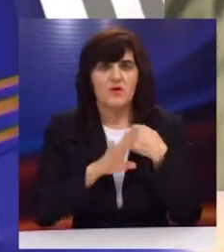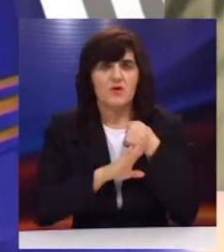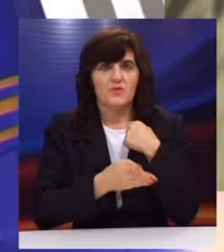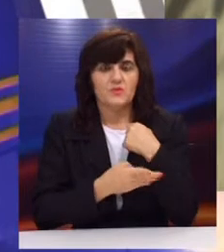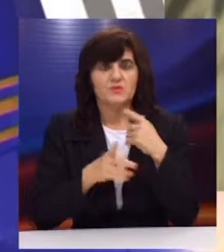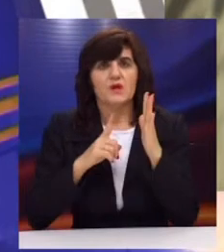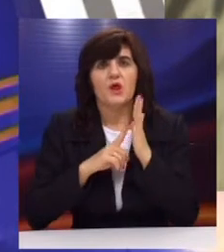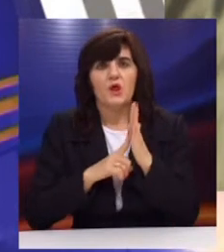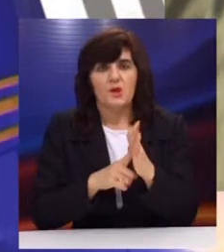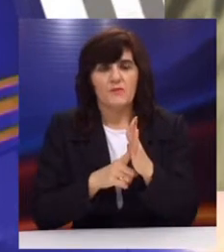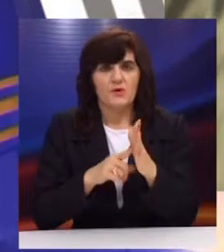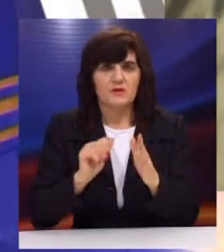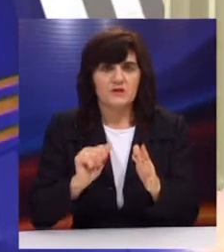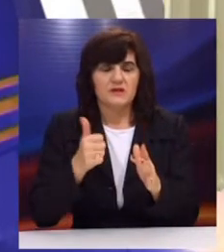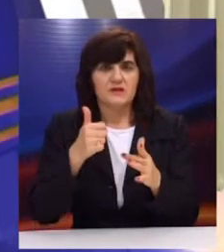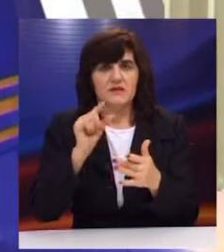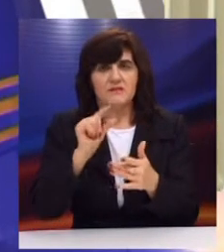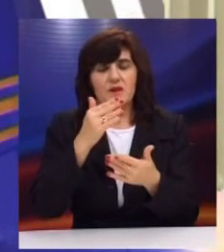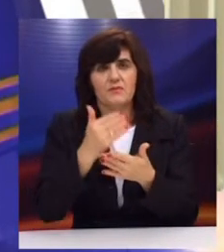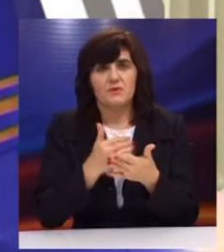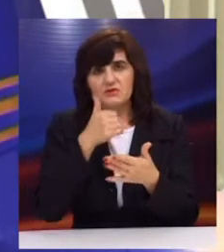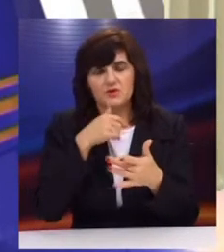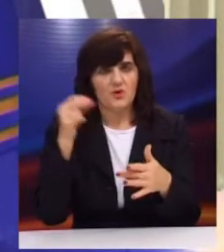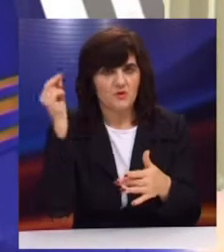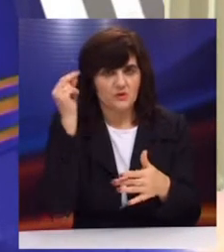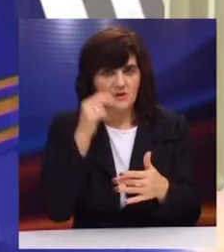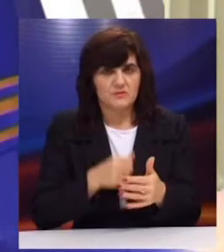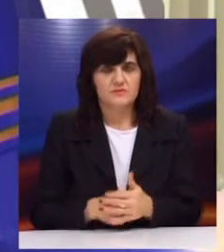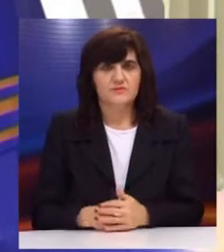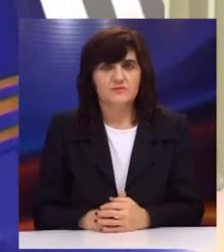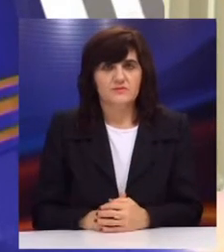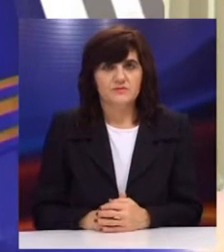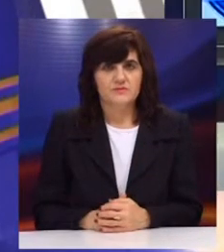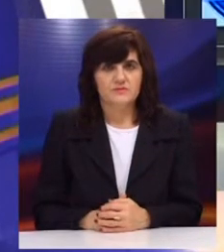su pokazali samo deo onoga što su upravo u ovoj školi naučili.